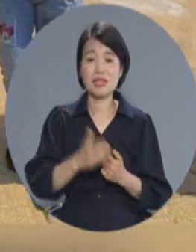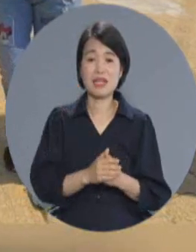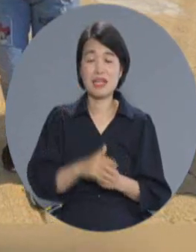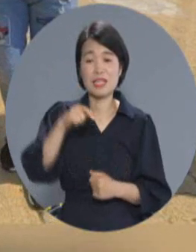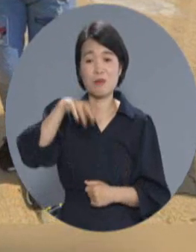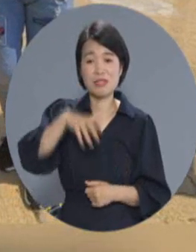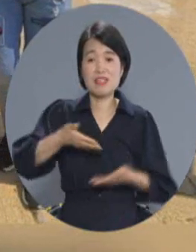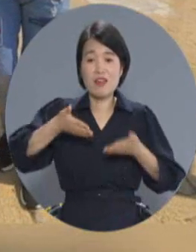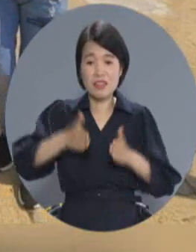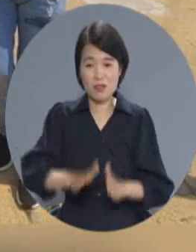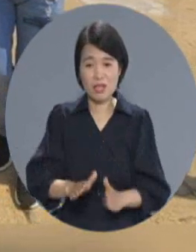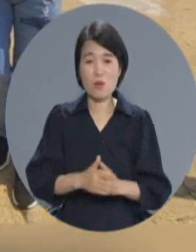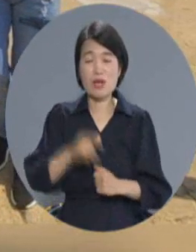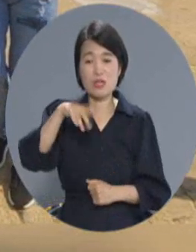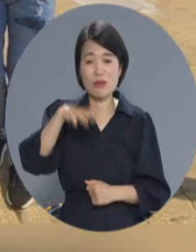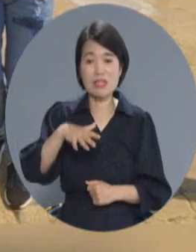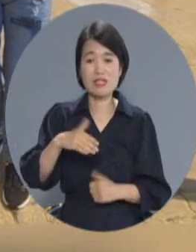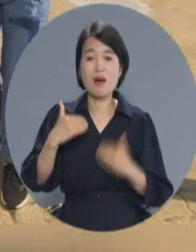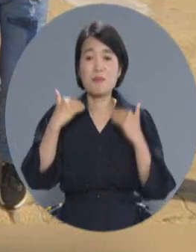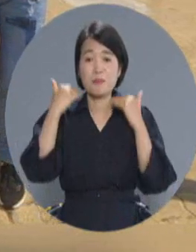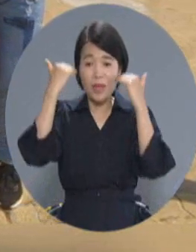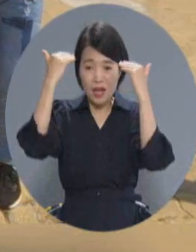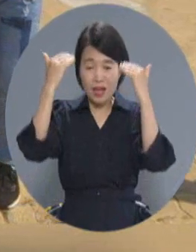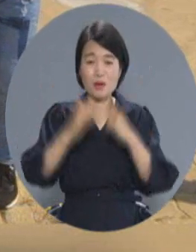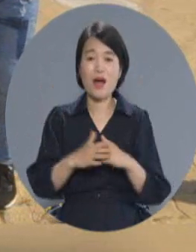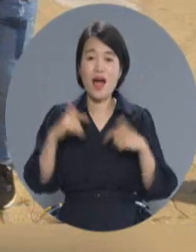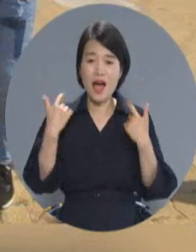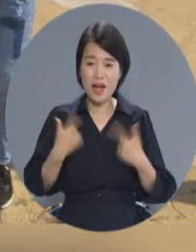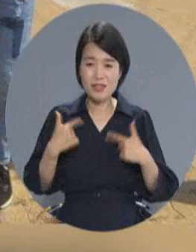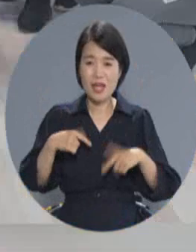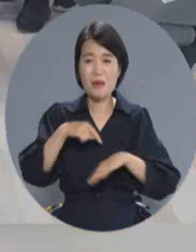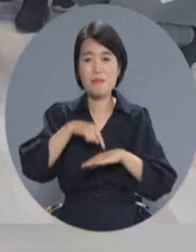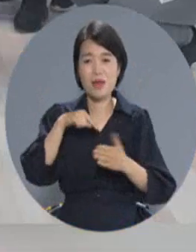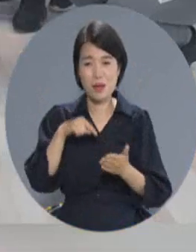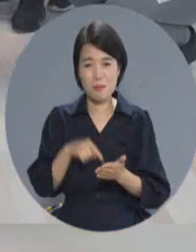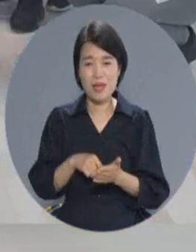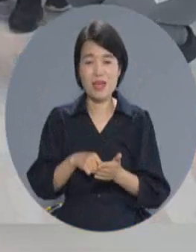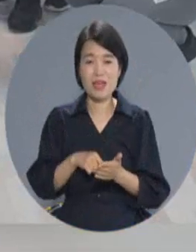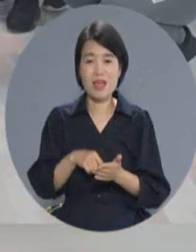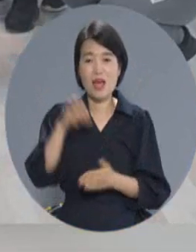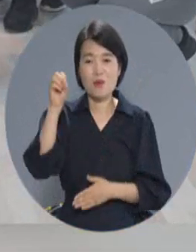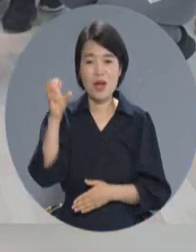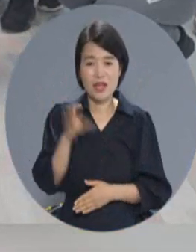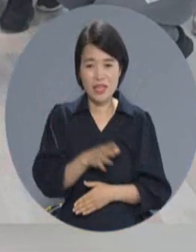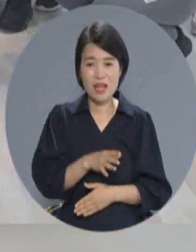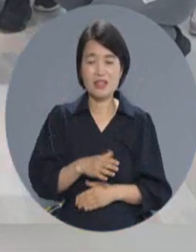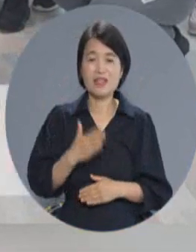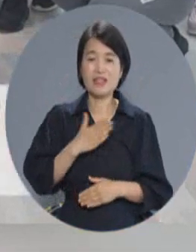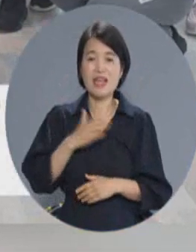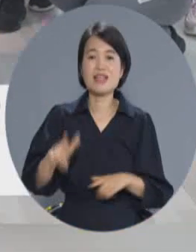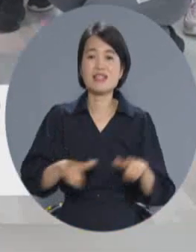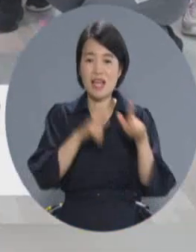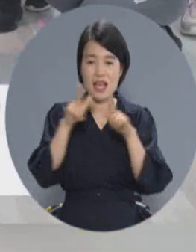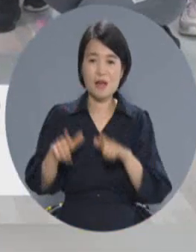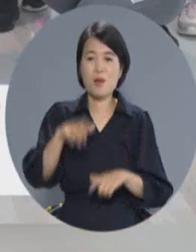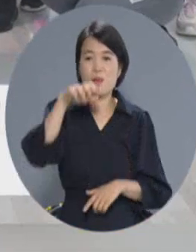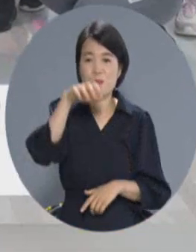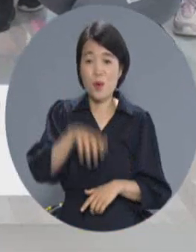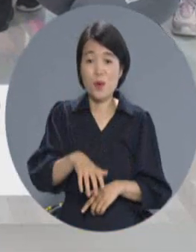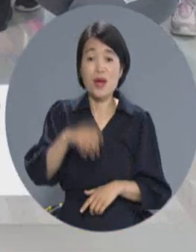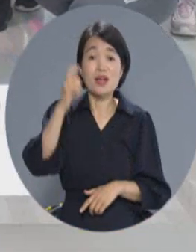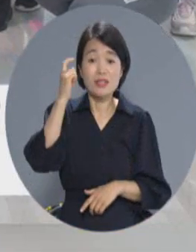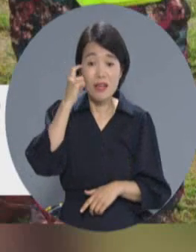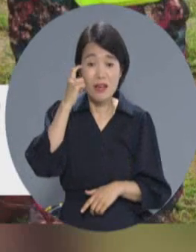이곳에서 태어났고 이곳에서 유년 시절을 보냈고 항상 마음속으로 광양을 제 삶의 터전이라고 생각하면 되는